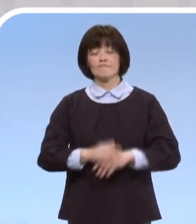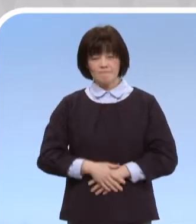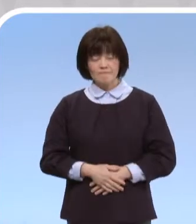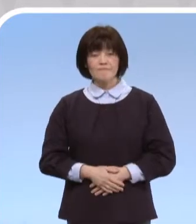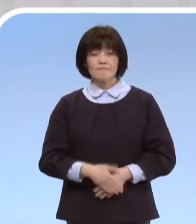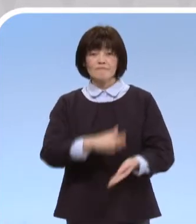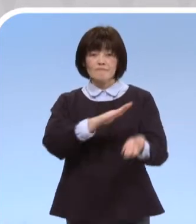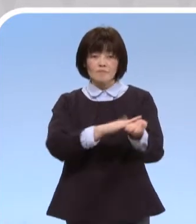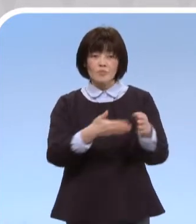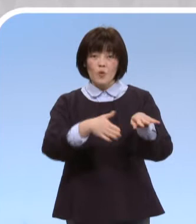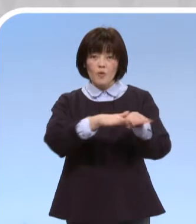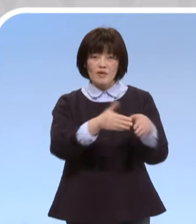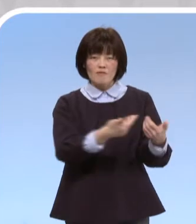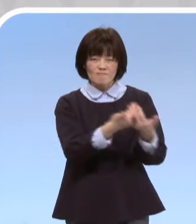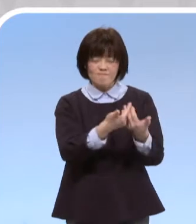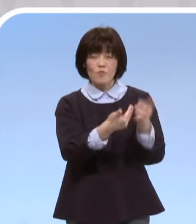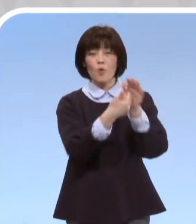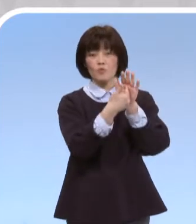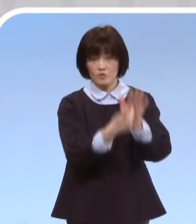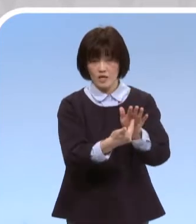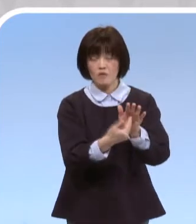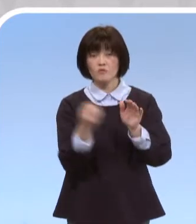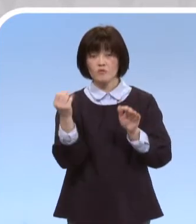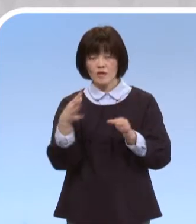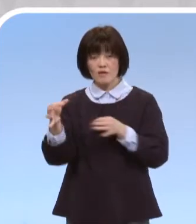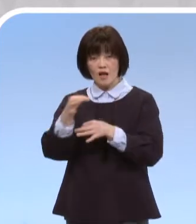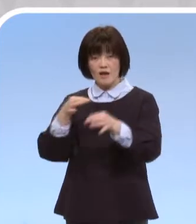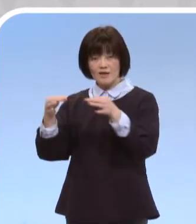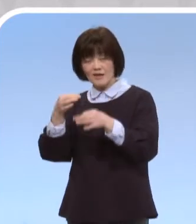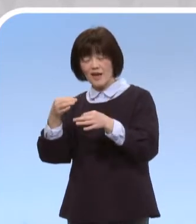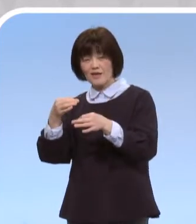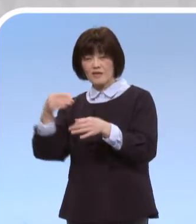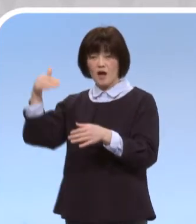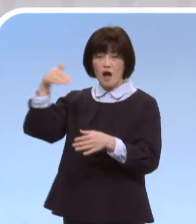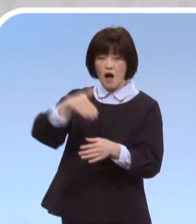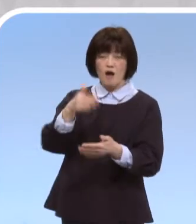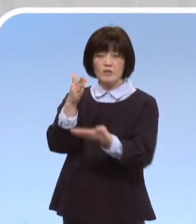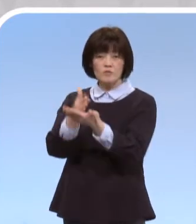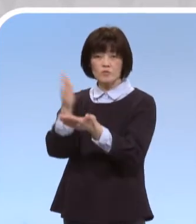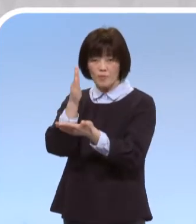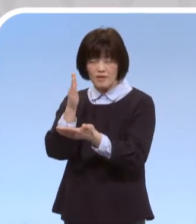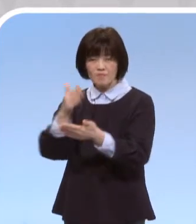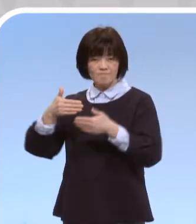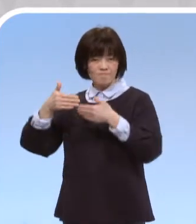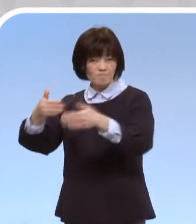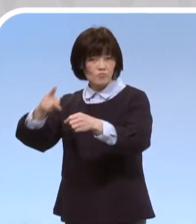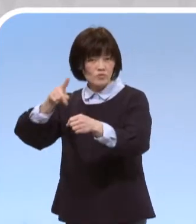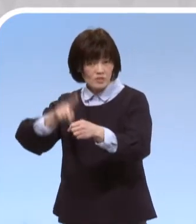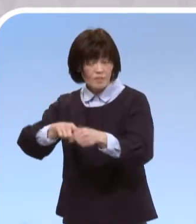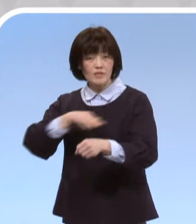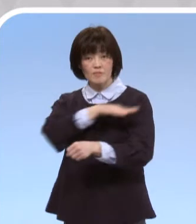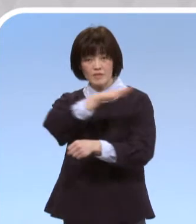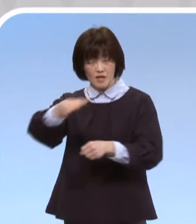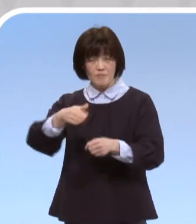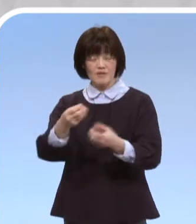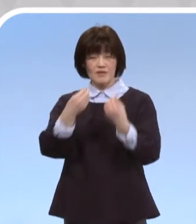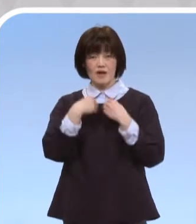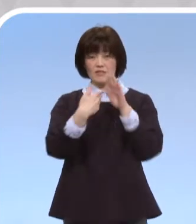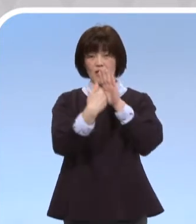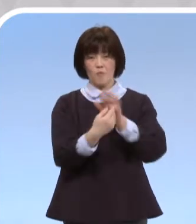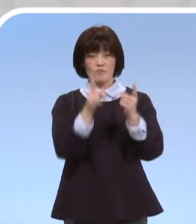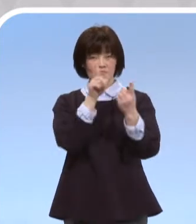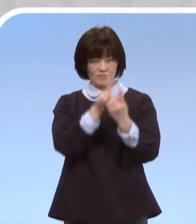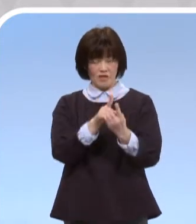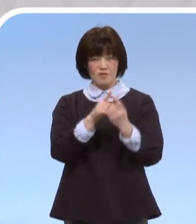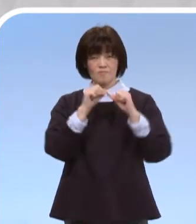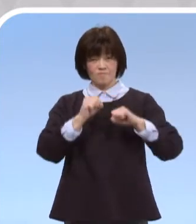。医療の逼迫を防ぎ、社会機能を停滞させないためにも、引き続き感染対策の